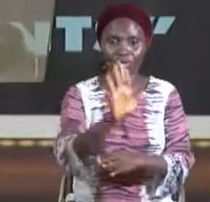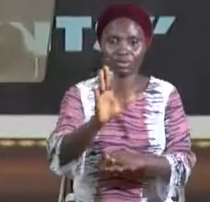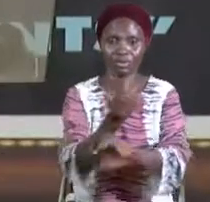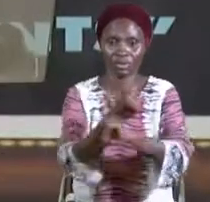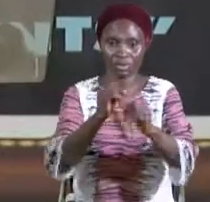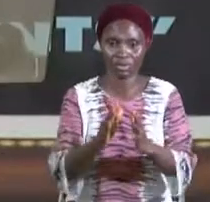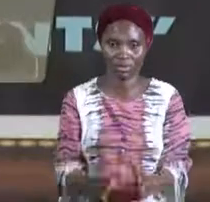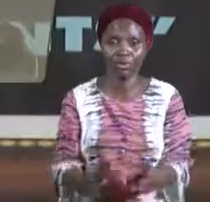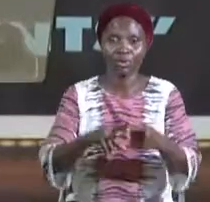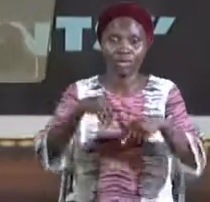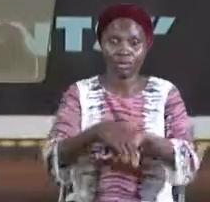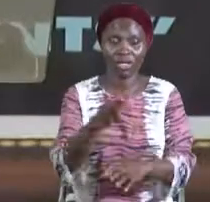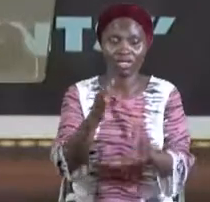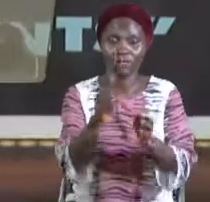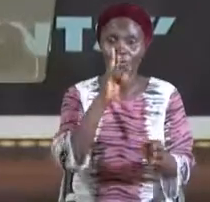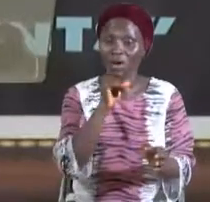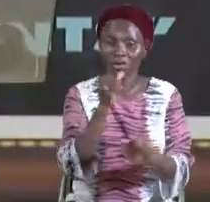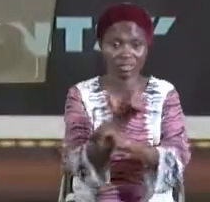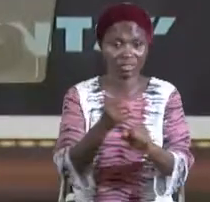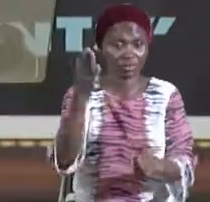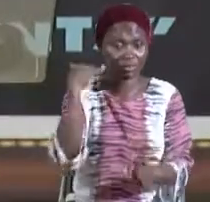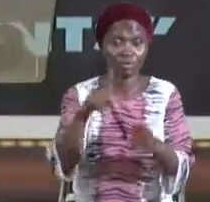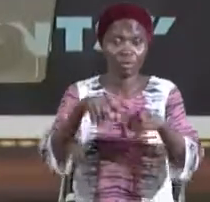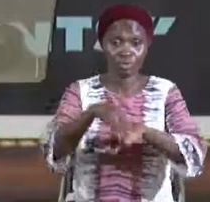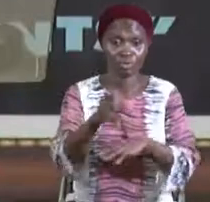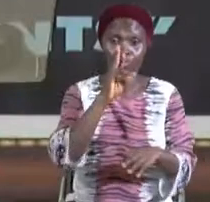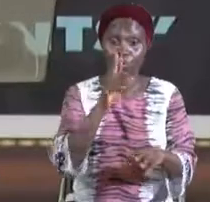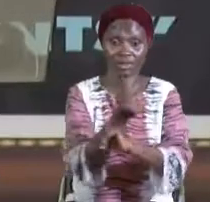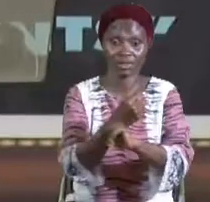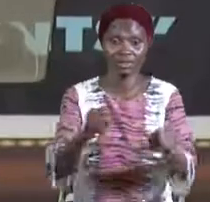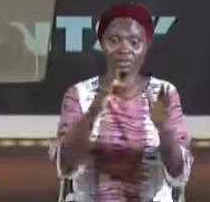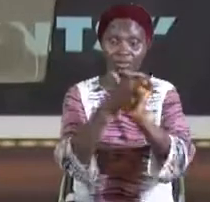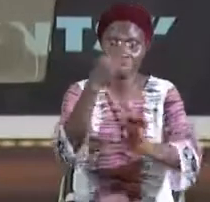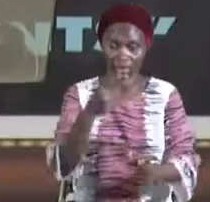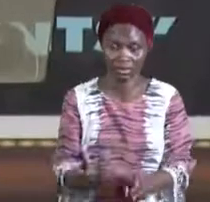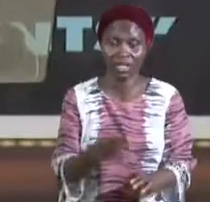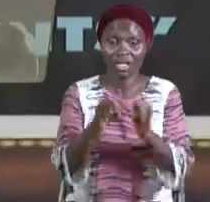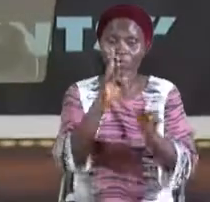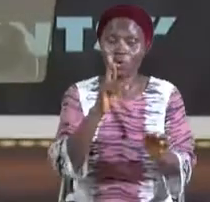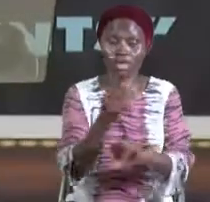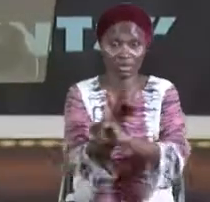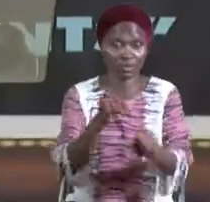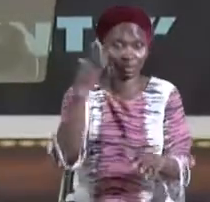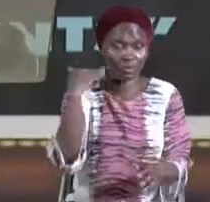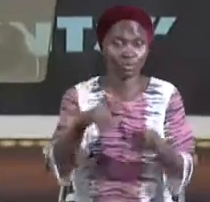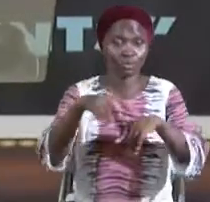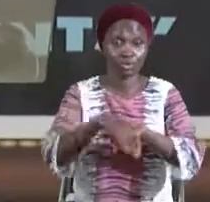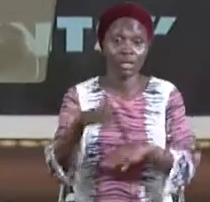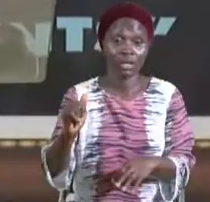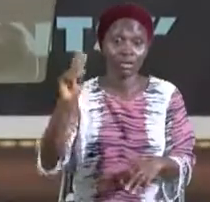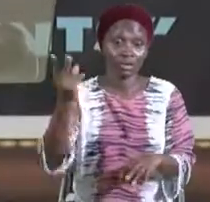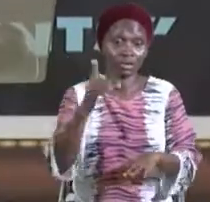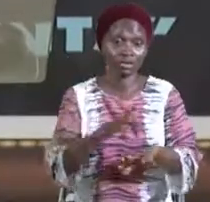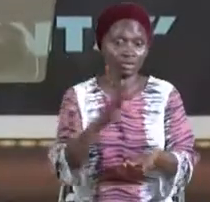soir. Si tu n'étais pas sauvé avant ce soir, tu es sauvé au nom de Jésus. Et si tu étais sauvé avant ce soir, une seconde